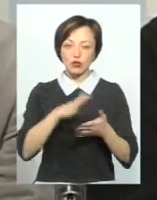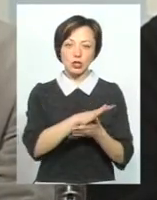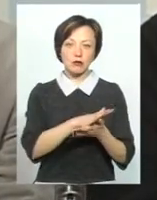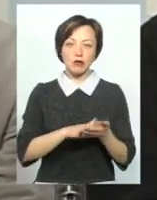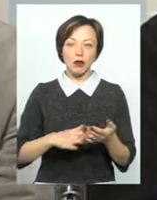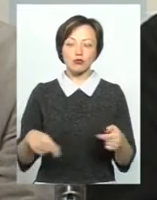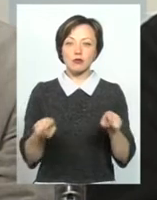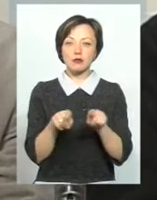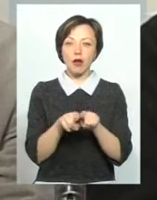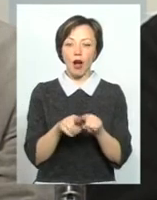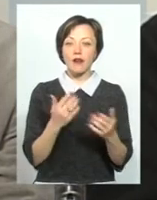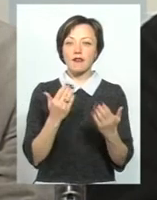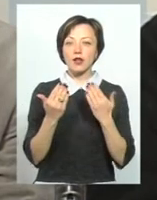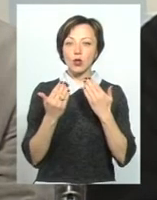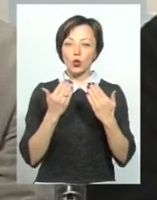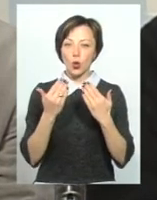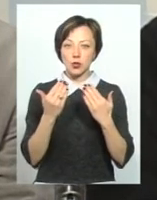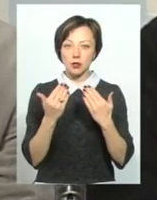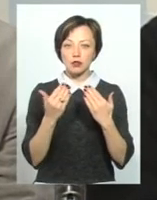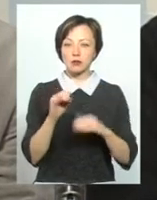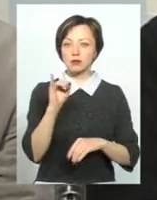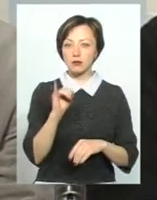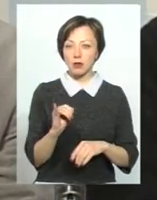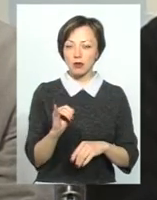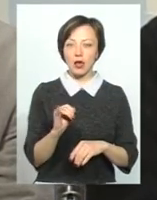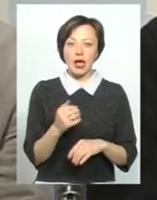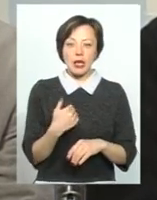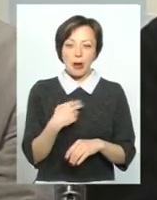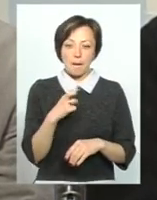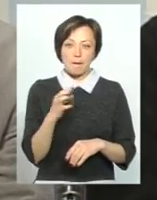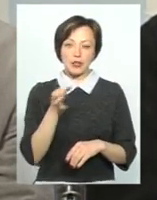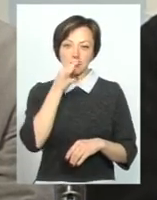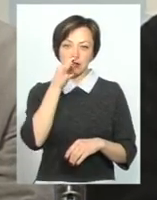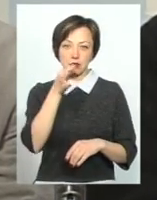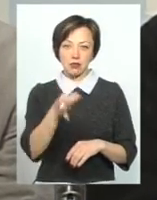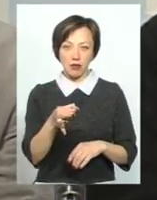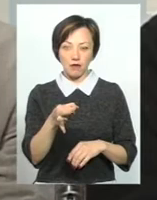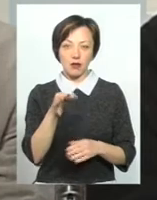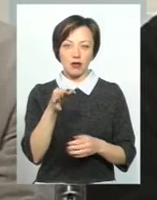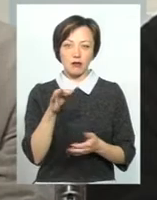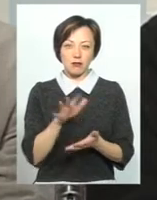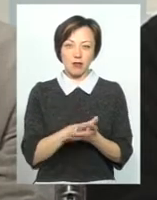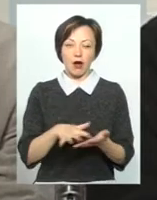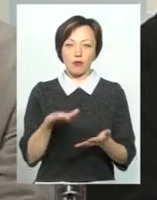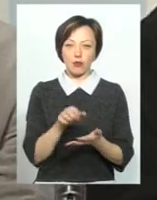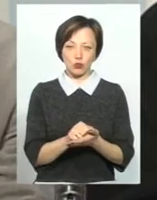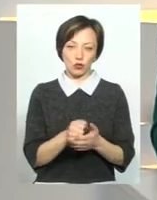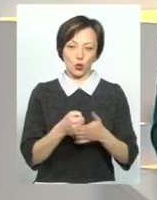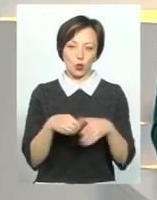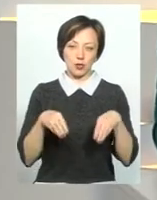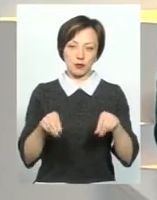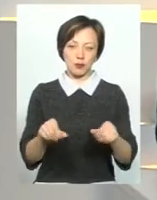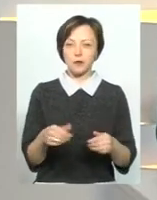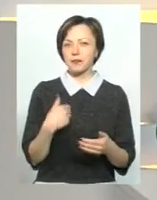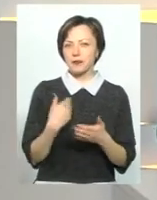так відноситись негативно, а я би сказав навіть спаплюжено на землю. Павло,